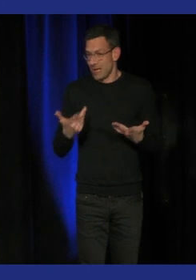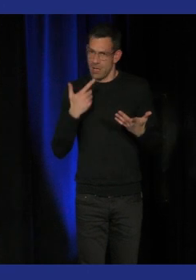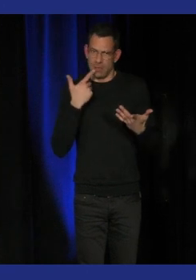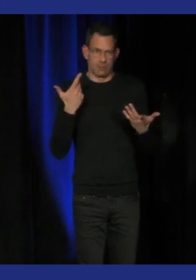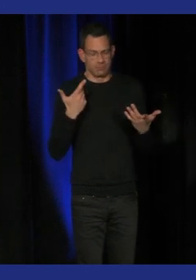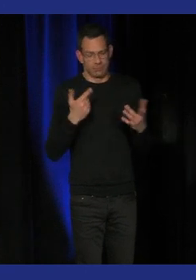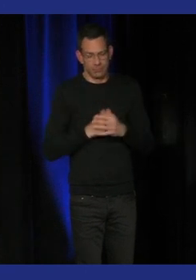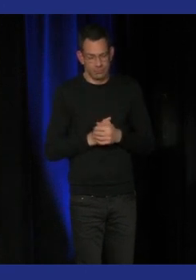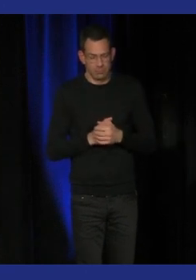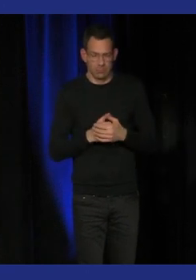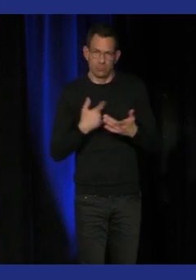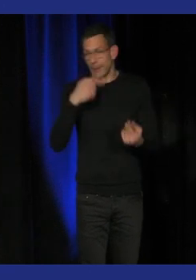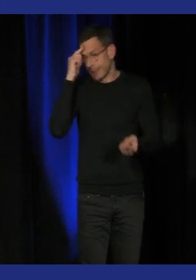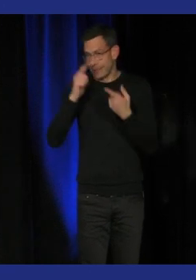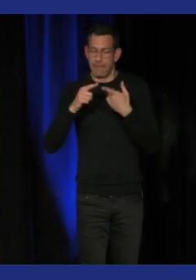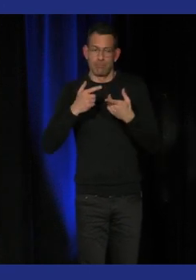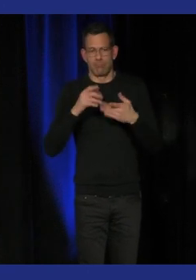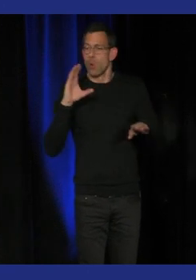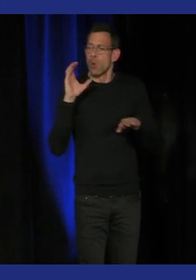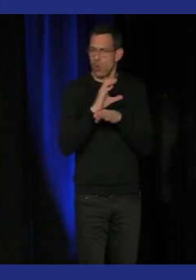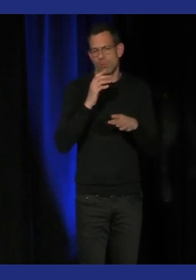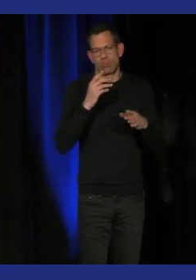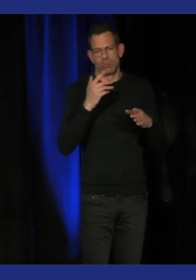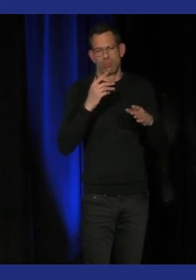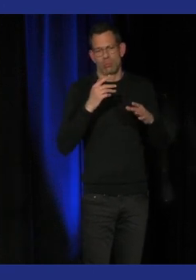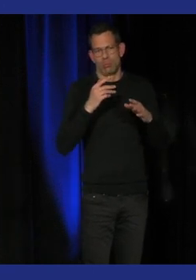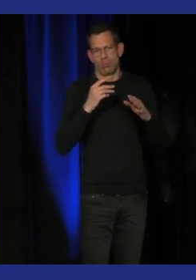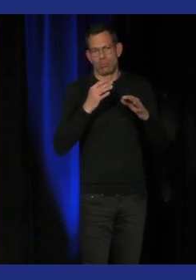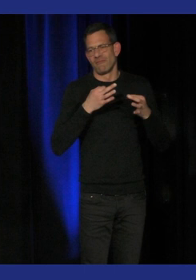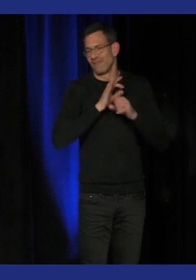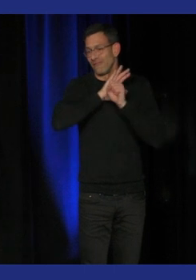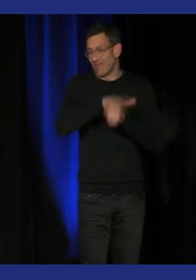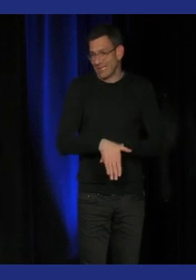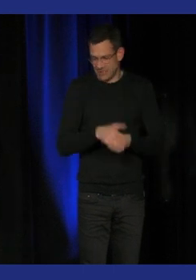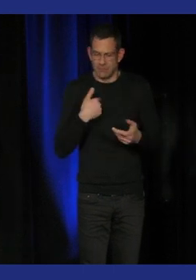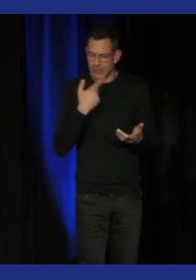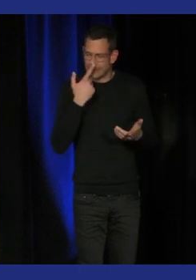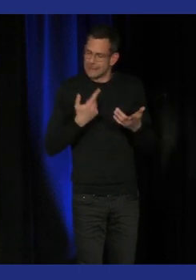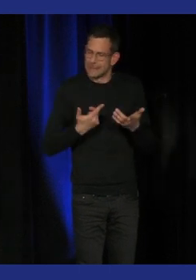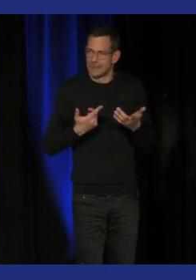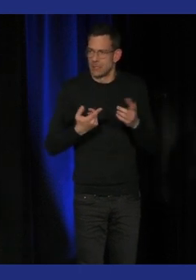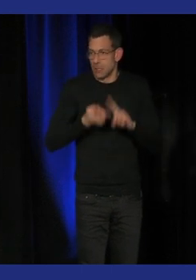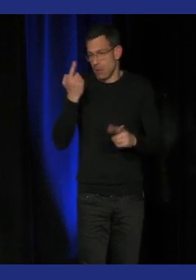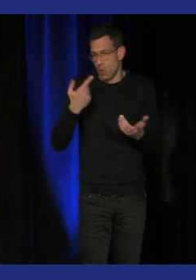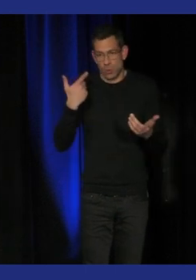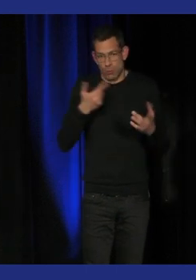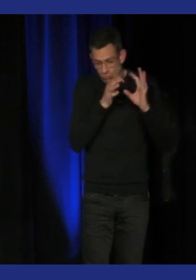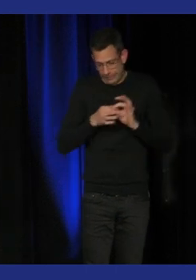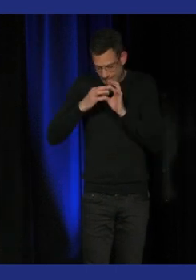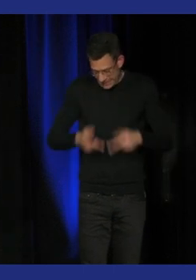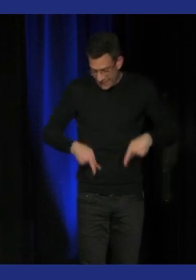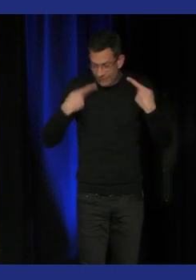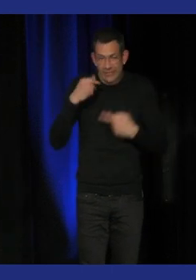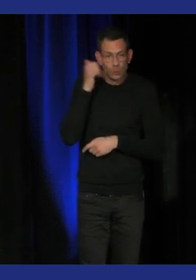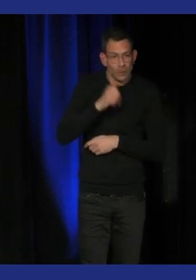lesquelles moi je milite et qui me semblent voilà, oui, essentiels pour en tout cas ce que je peux vivre dans mon quotidien ou ce que je